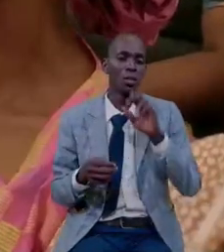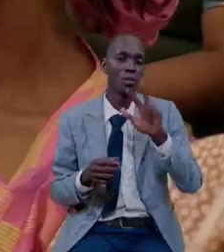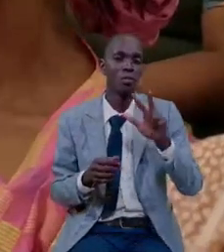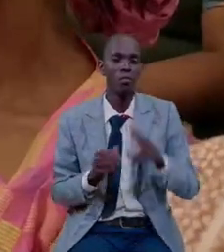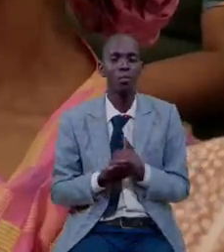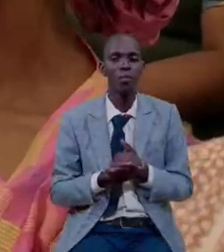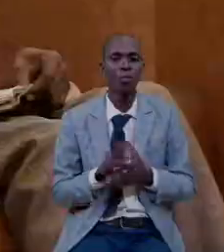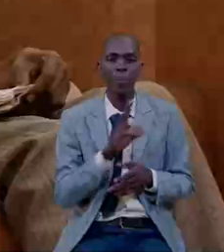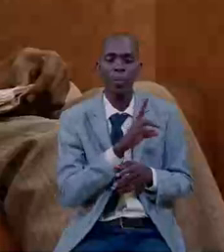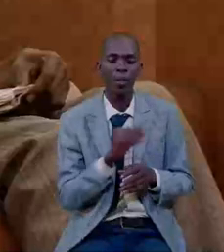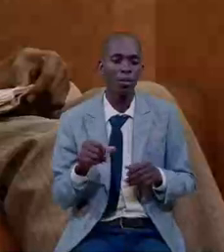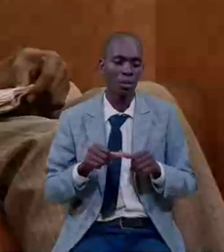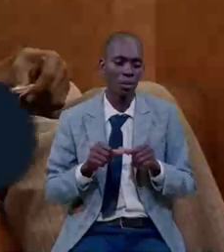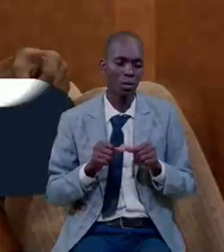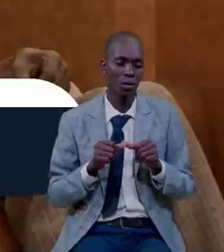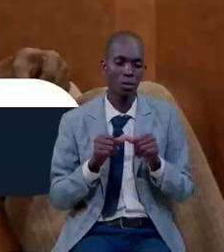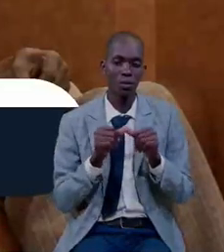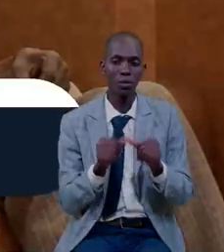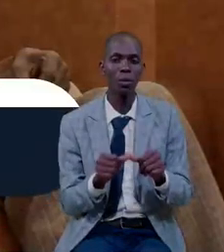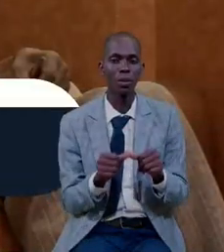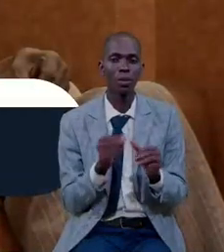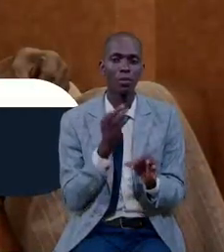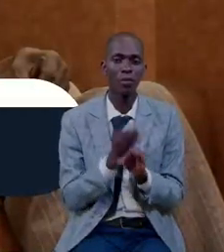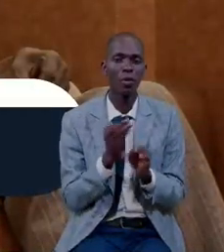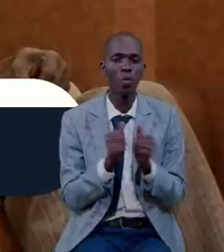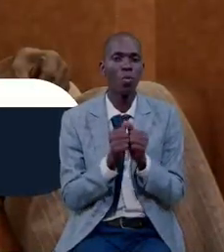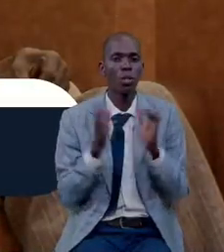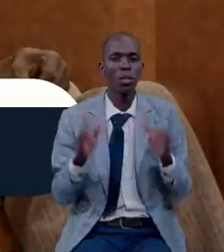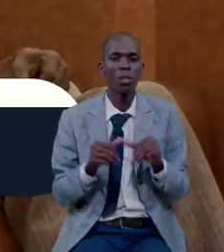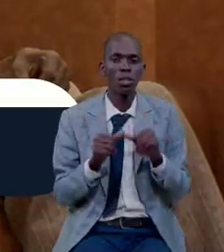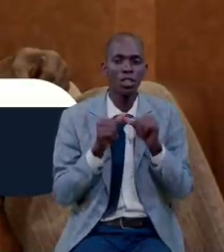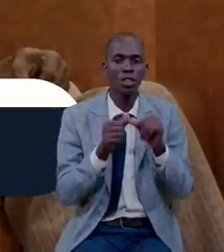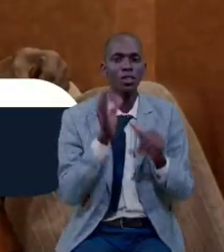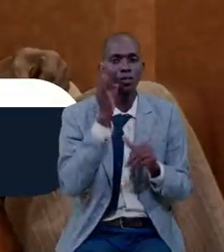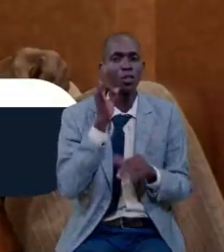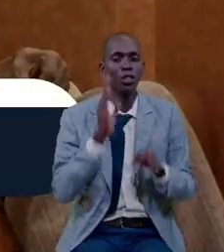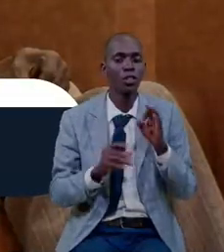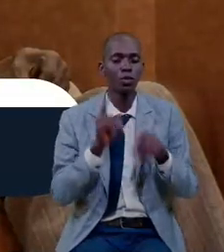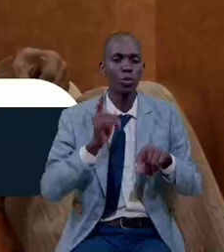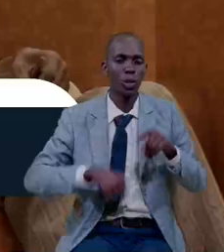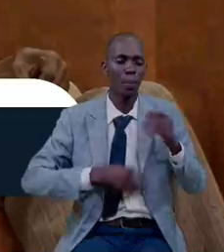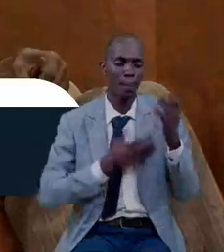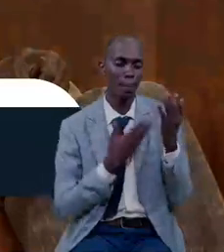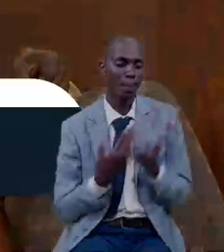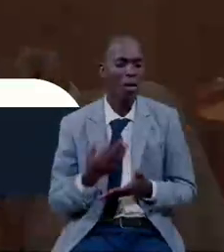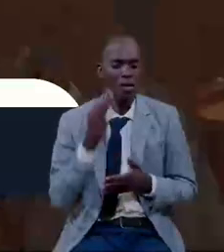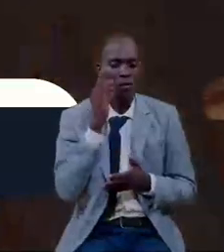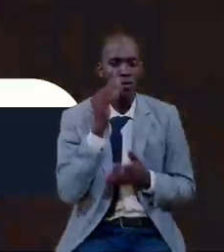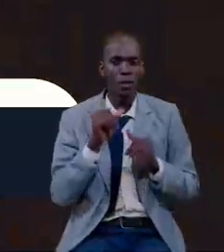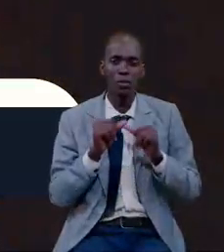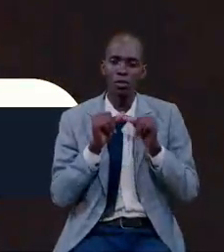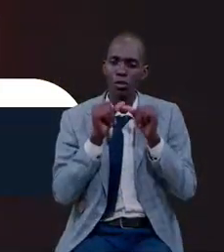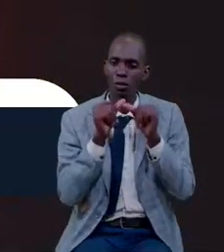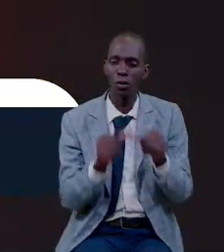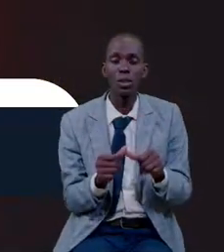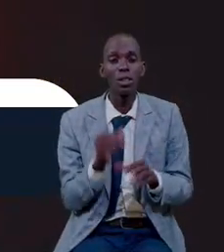la troisième partie, pas de foi inébranlable, sans fruit constant. Si vous ne